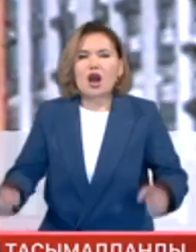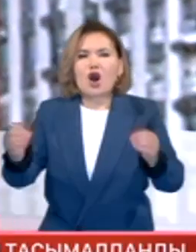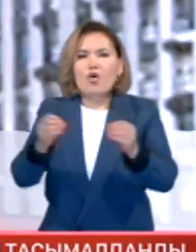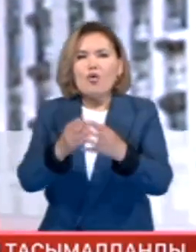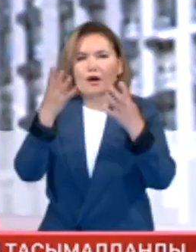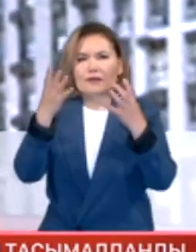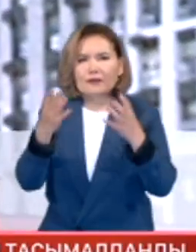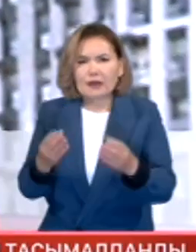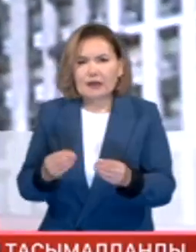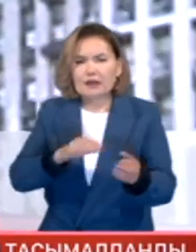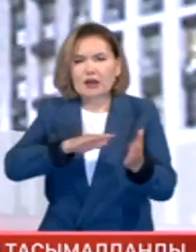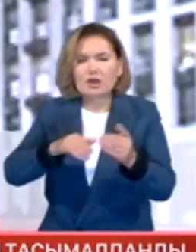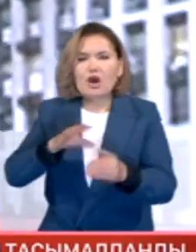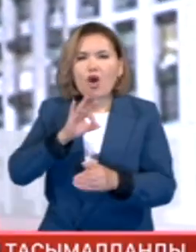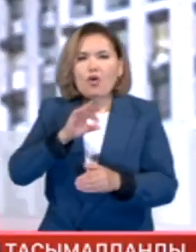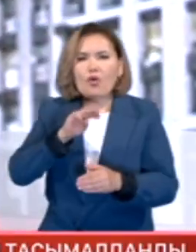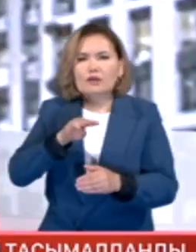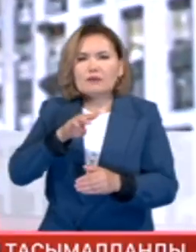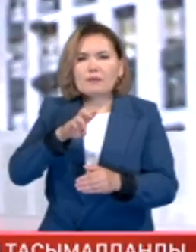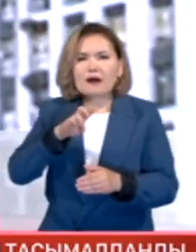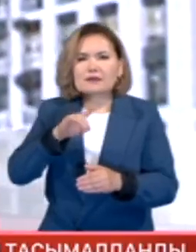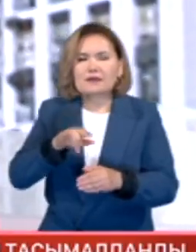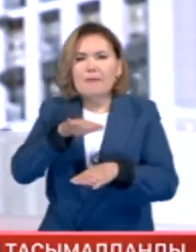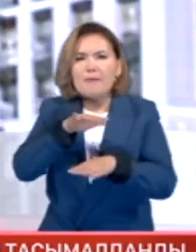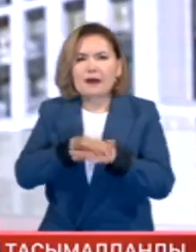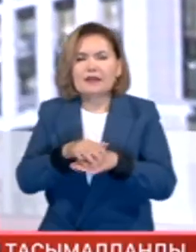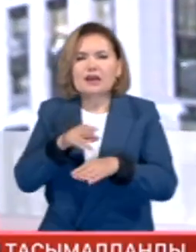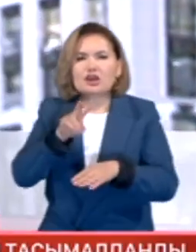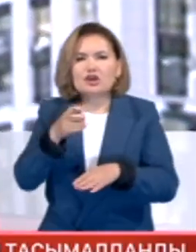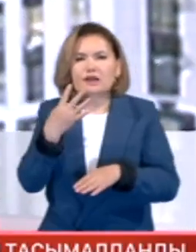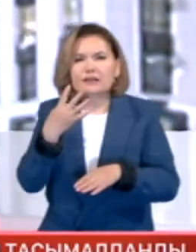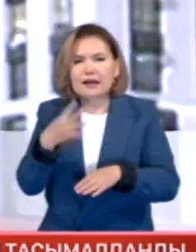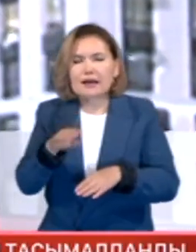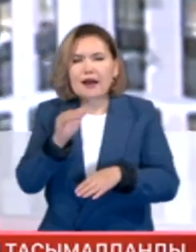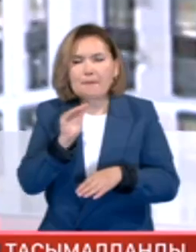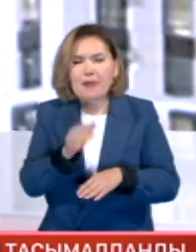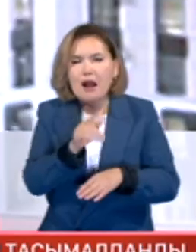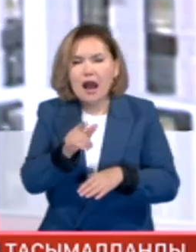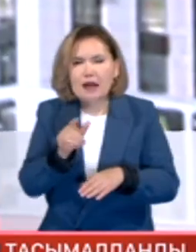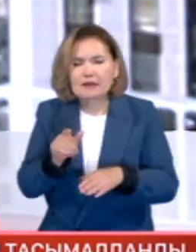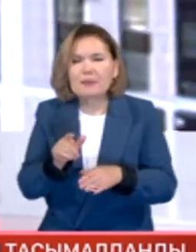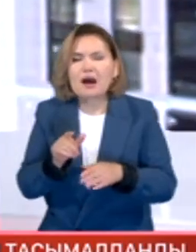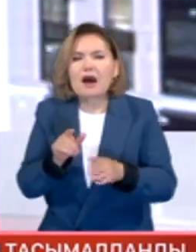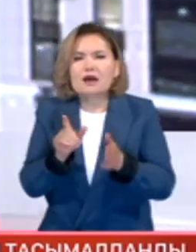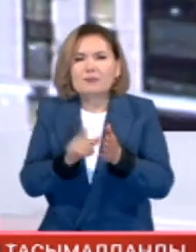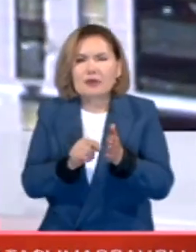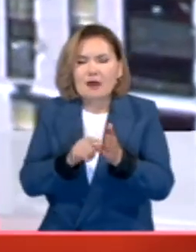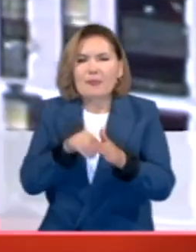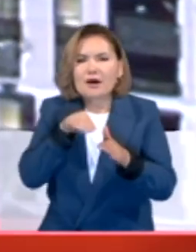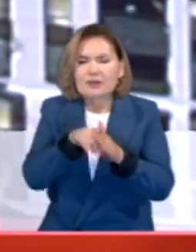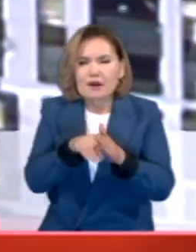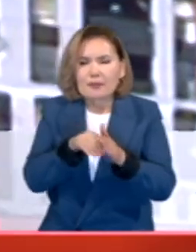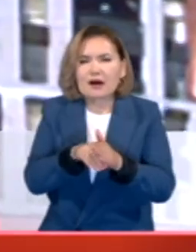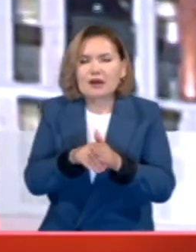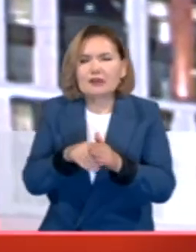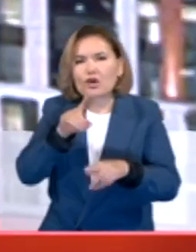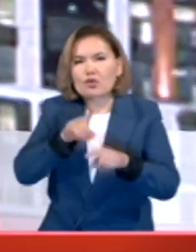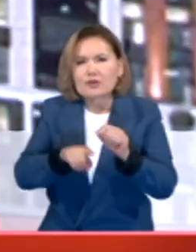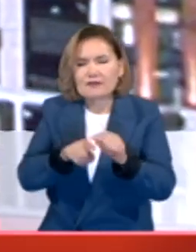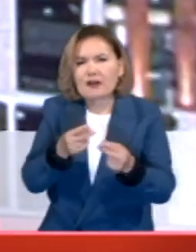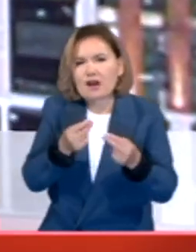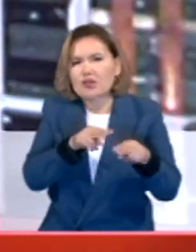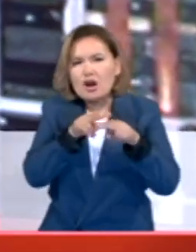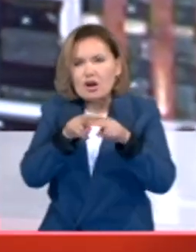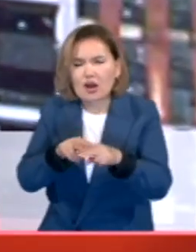10 күннен кейін отбасы банкының 240 мыңға жуық салымшысы өз депозиттерін бір-біріне аудара алады. Отбасылық банкте пакетте